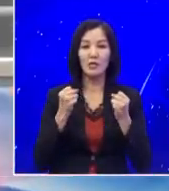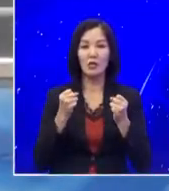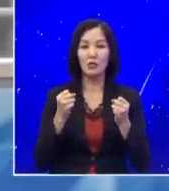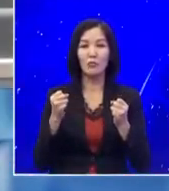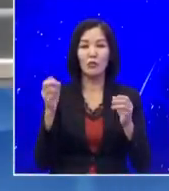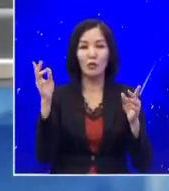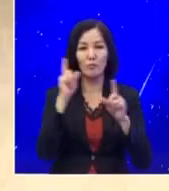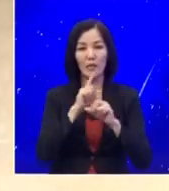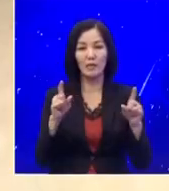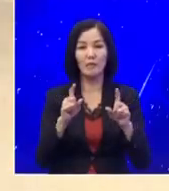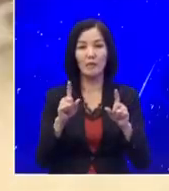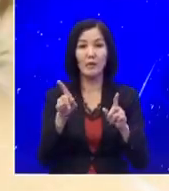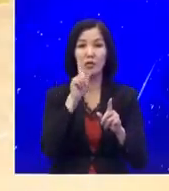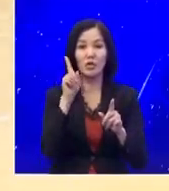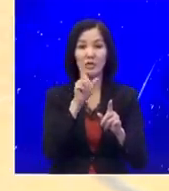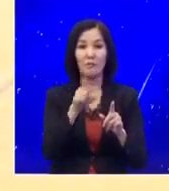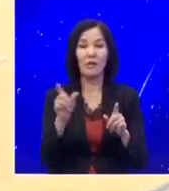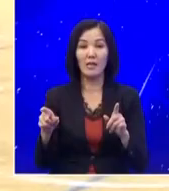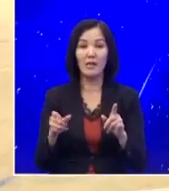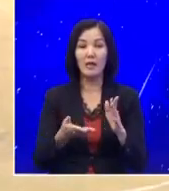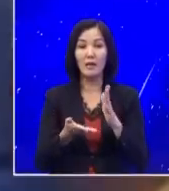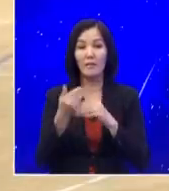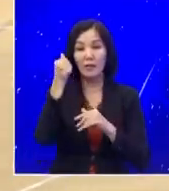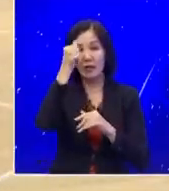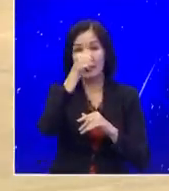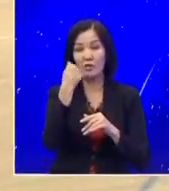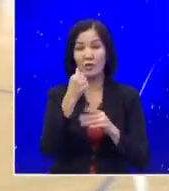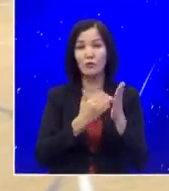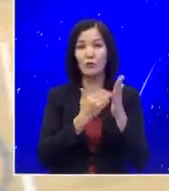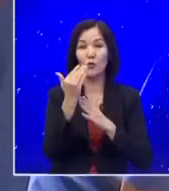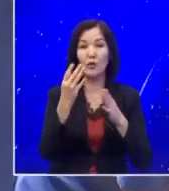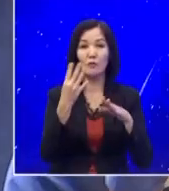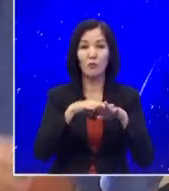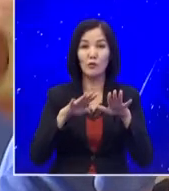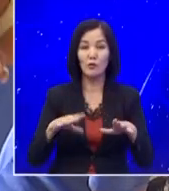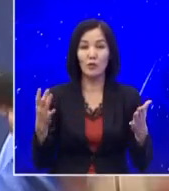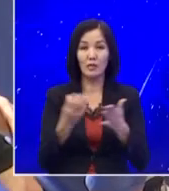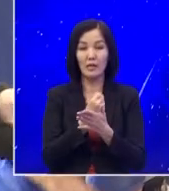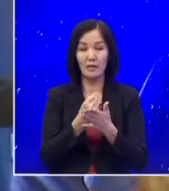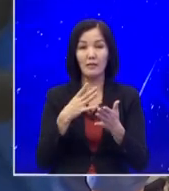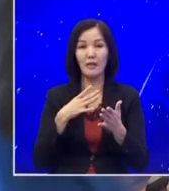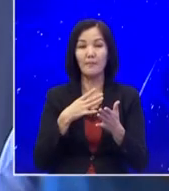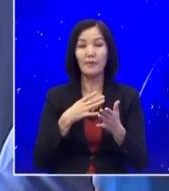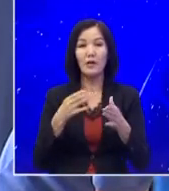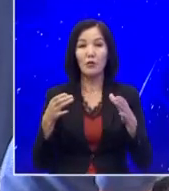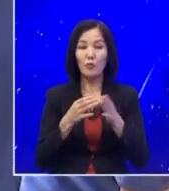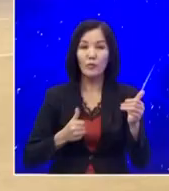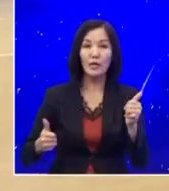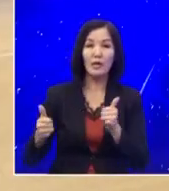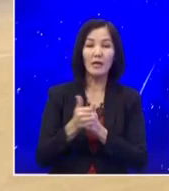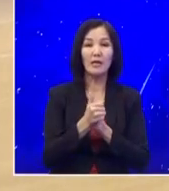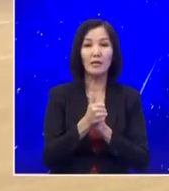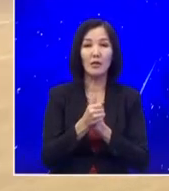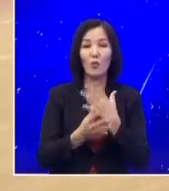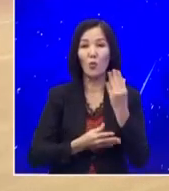спорт мектебінің оқушылары. Олар былтыр ел біріншілігінің жоғары лигасында 4-ші орыннан көрінді. Биыл топтық сыннан сүрінбей өтіп, плей-офф